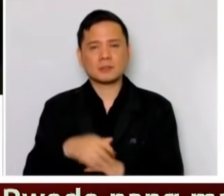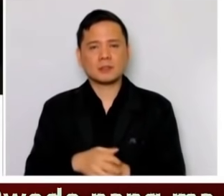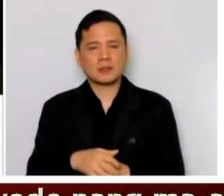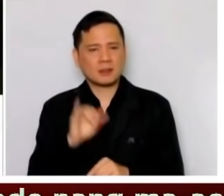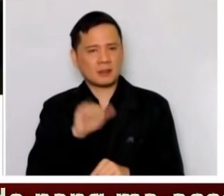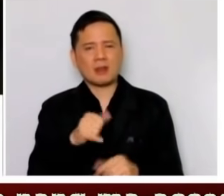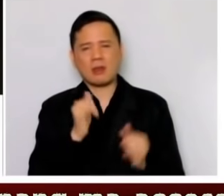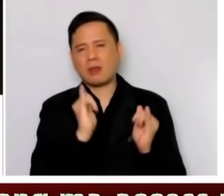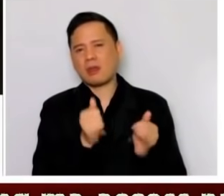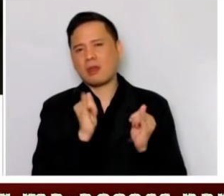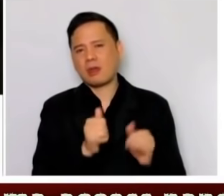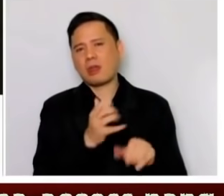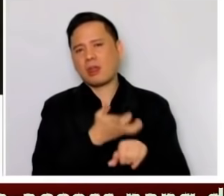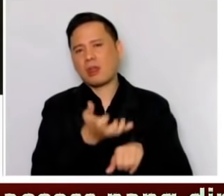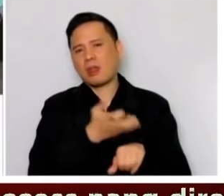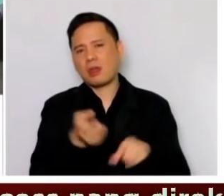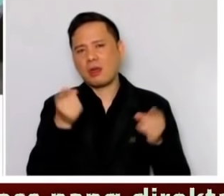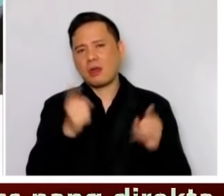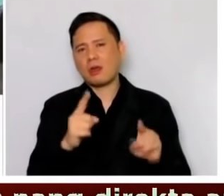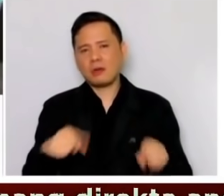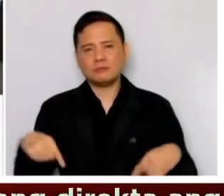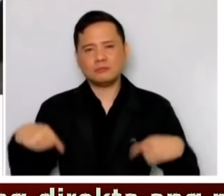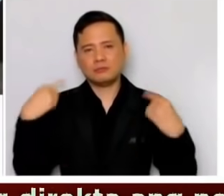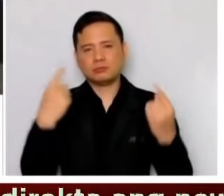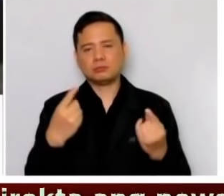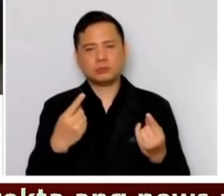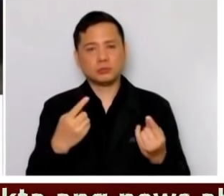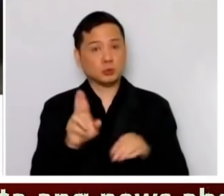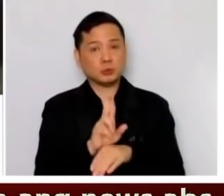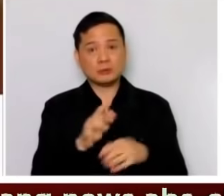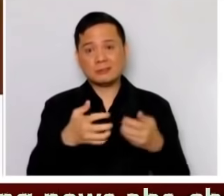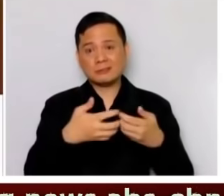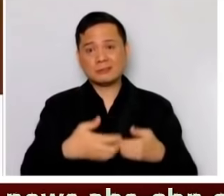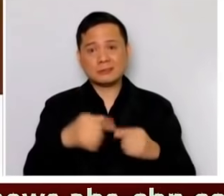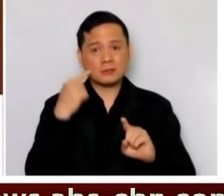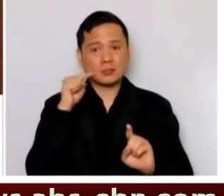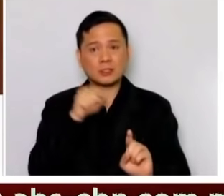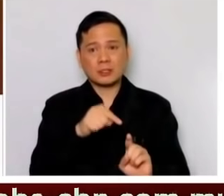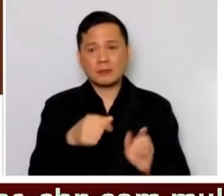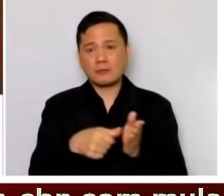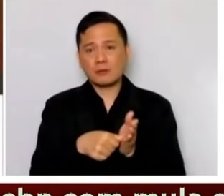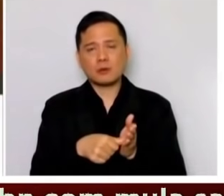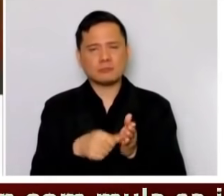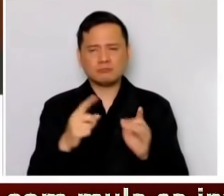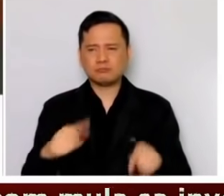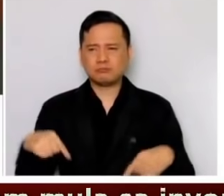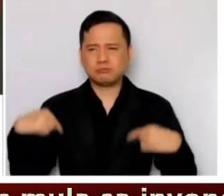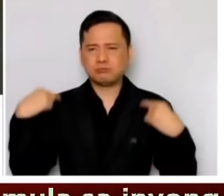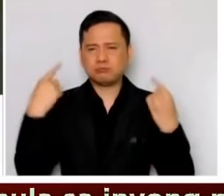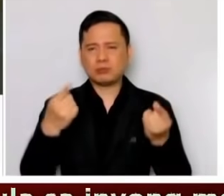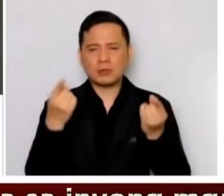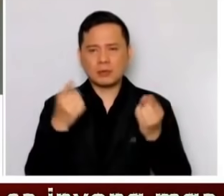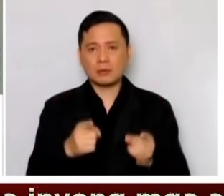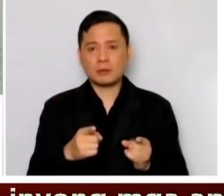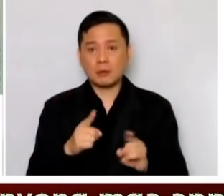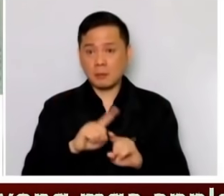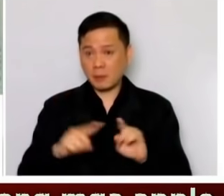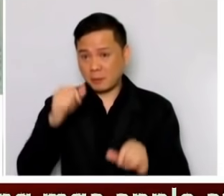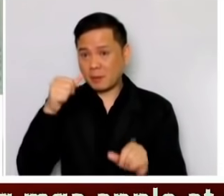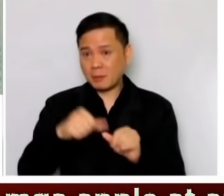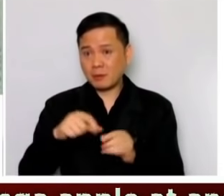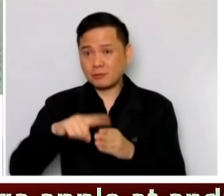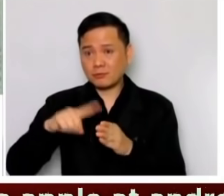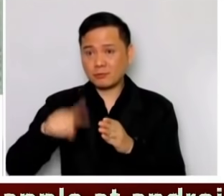nang ipatupad ang unang automated election sa bansa. Git niya, hindi totoong maaaring manipulahin ang resulta ng halalan.